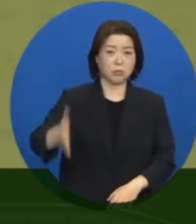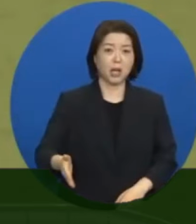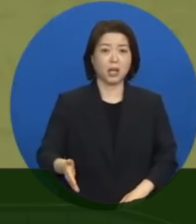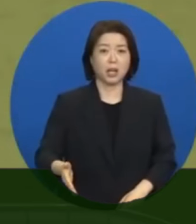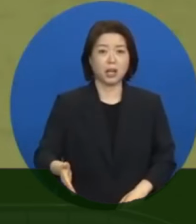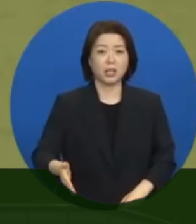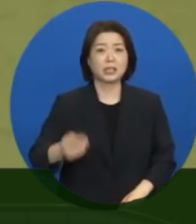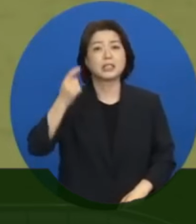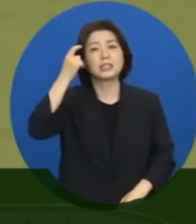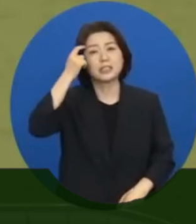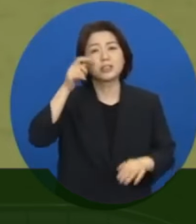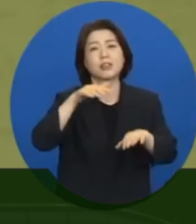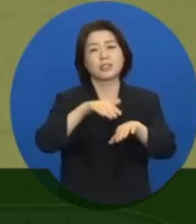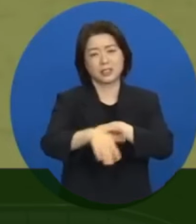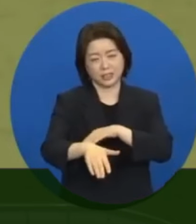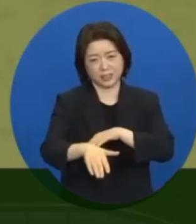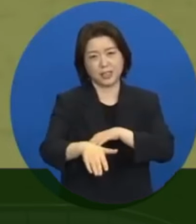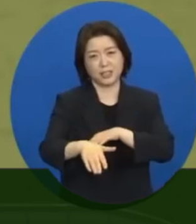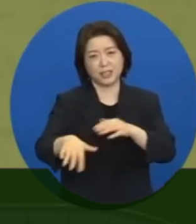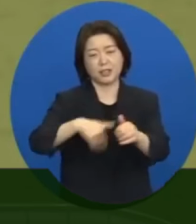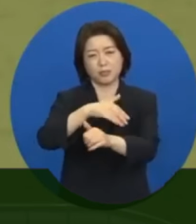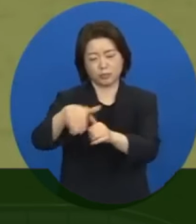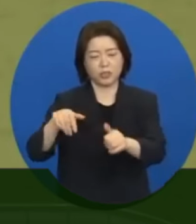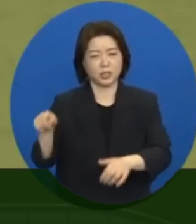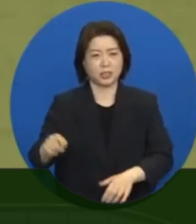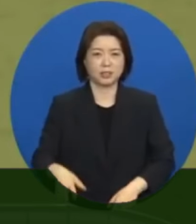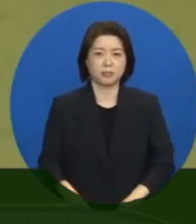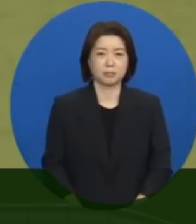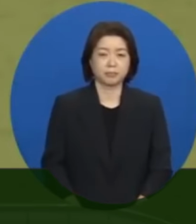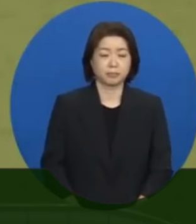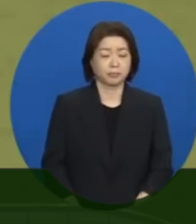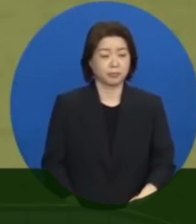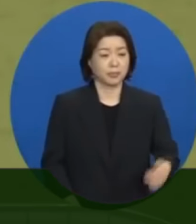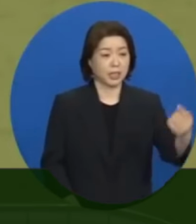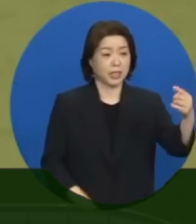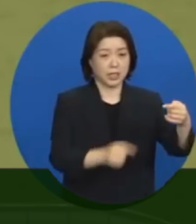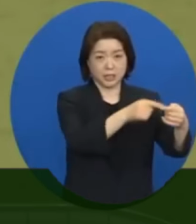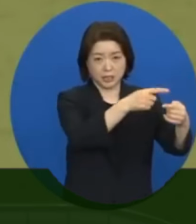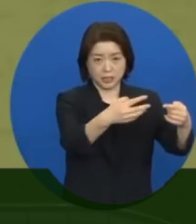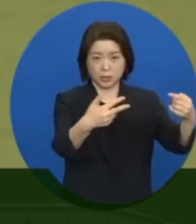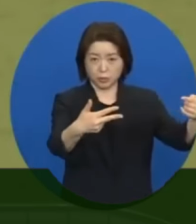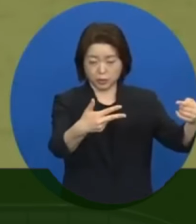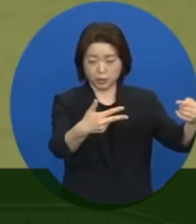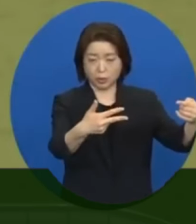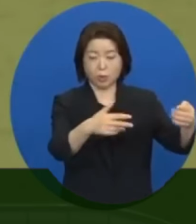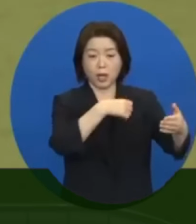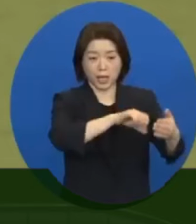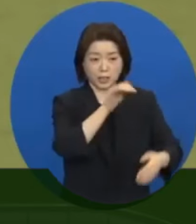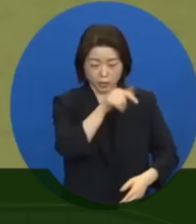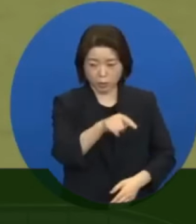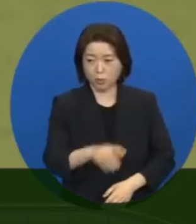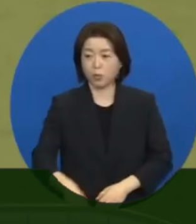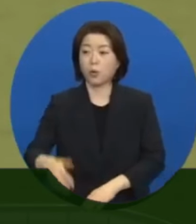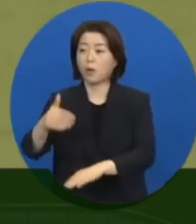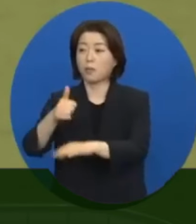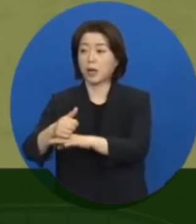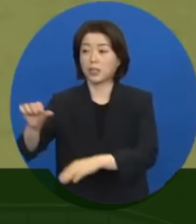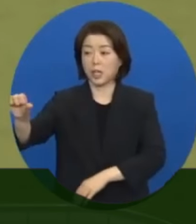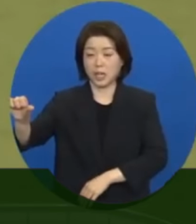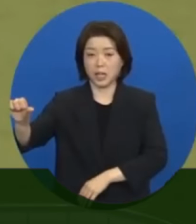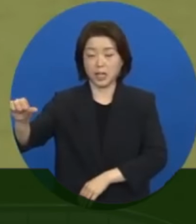아버지는 지금 일곱명의 아들이 다 와 있으니까 막내가 양을 돌봐라 그래서 남겨둔게 아니고요 부를 수